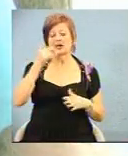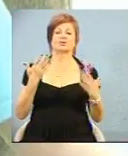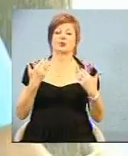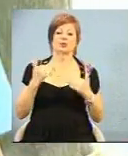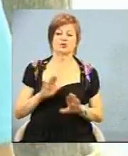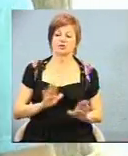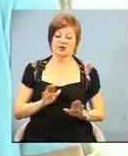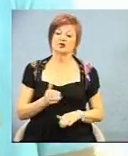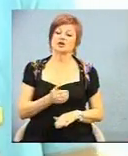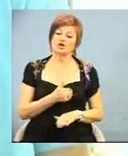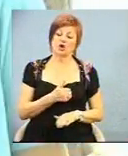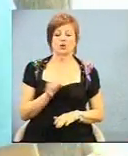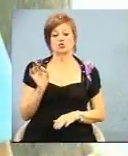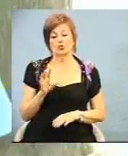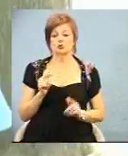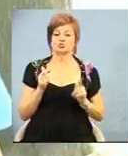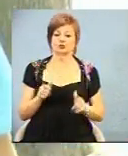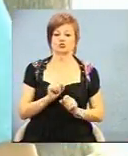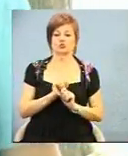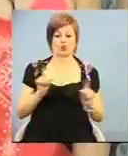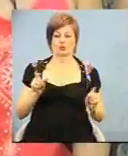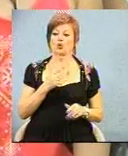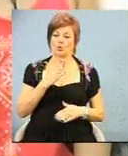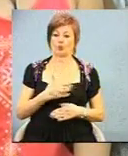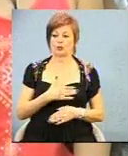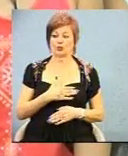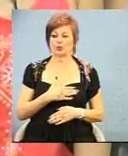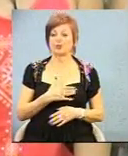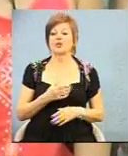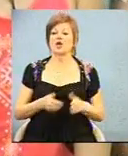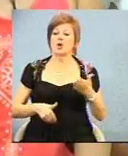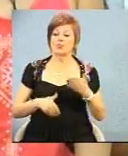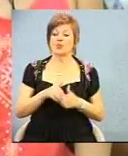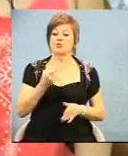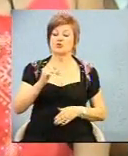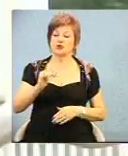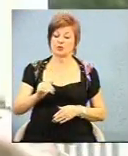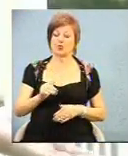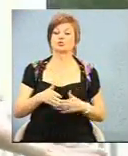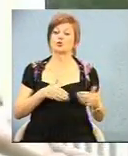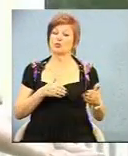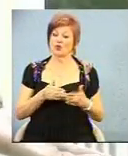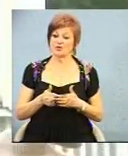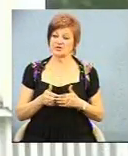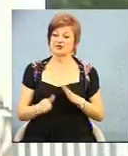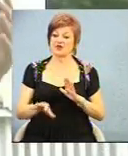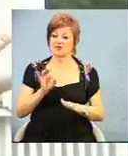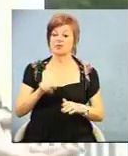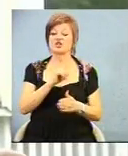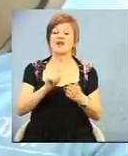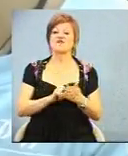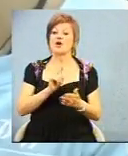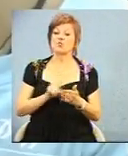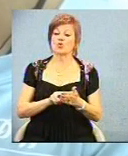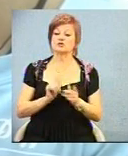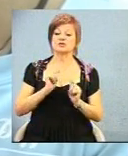школа. Мне наоборот быстрее, очень быстрее в школу. Я очень люблю учиться. Допомогти підлітку у виборе профессии може индивидуальное тестування. Его